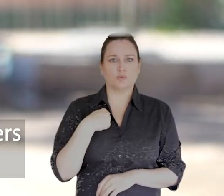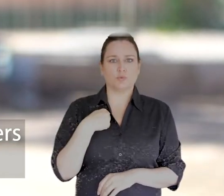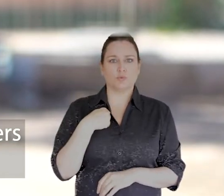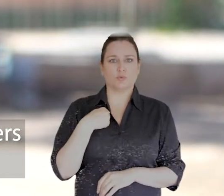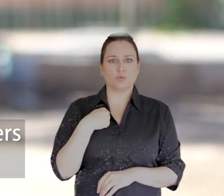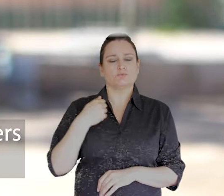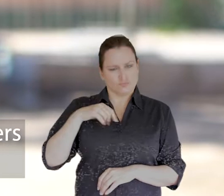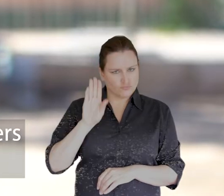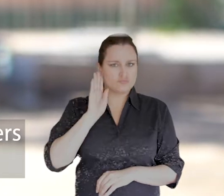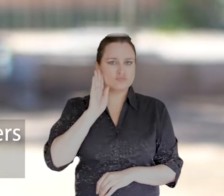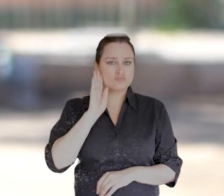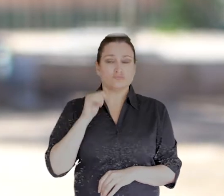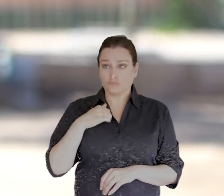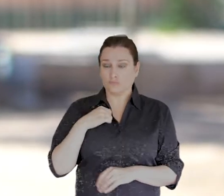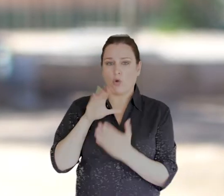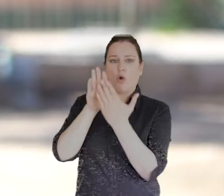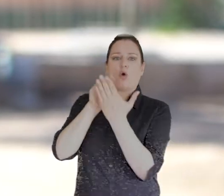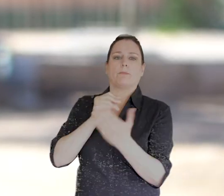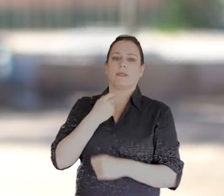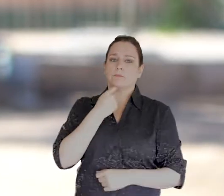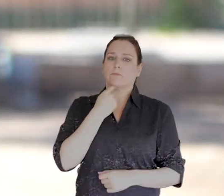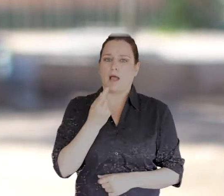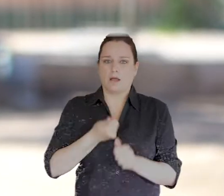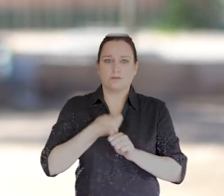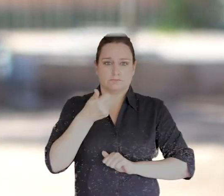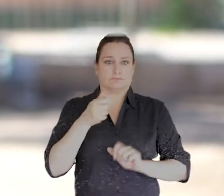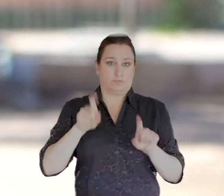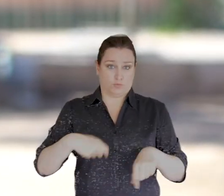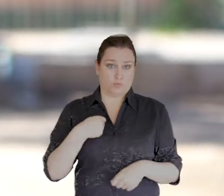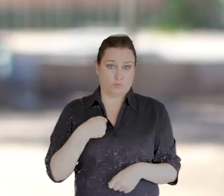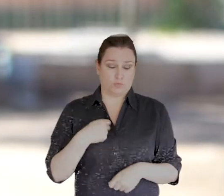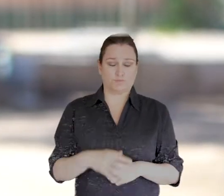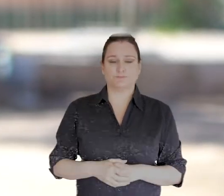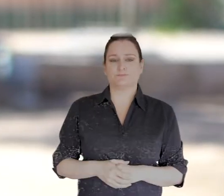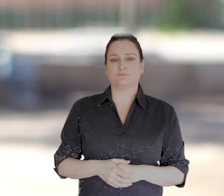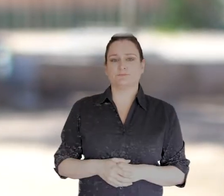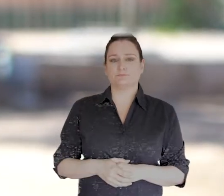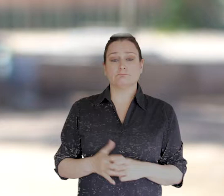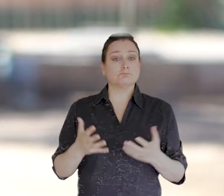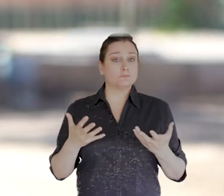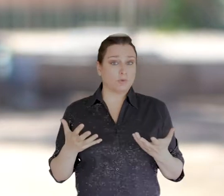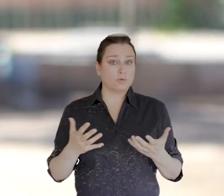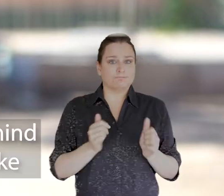sê, wat moet gedoen draag. En as jy jou sê, dan moet jy mooi luister en sê, soos jy sê.